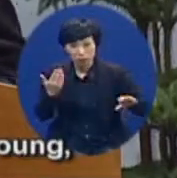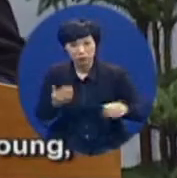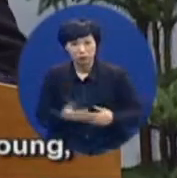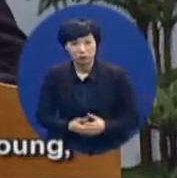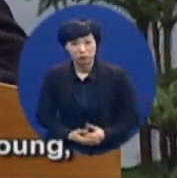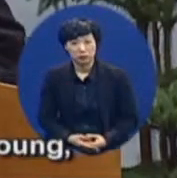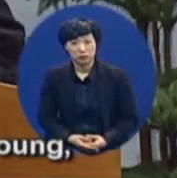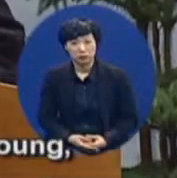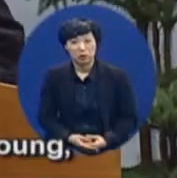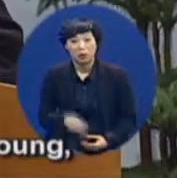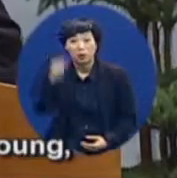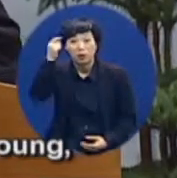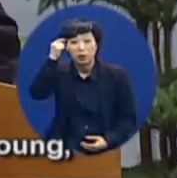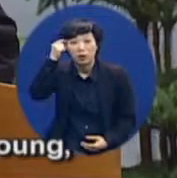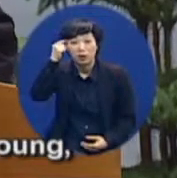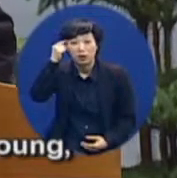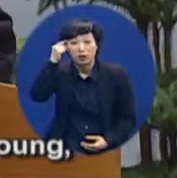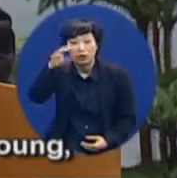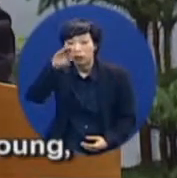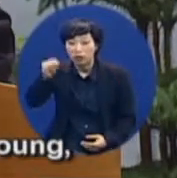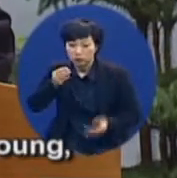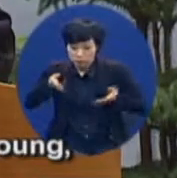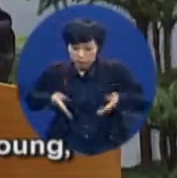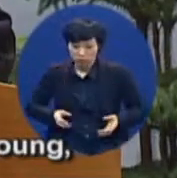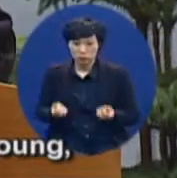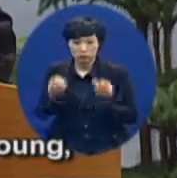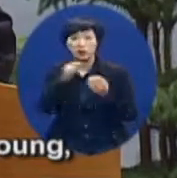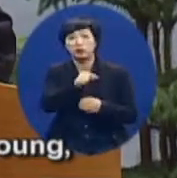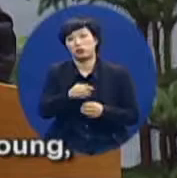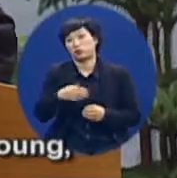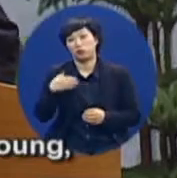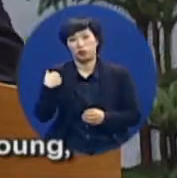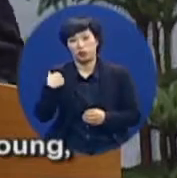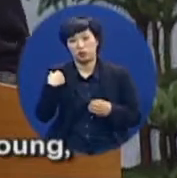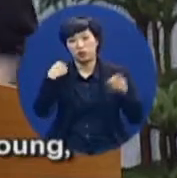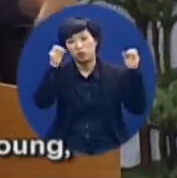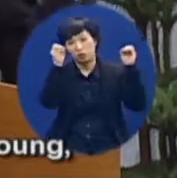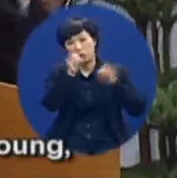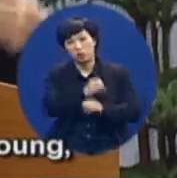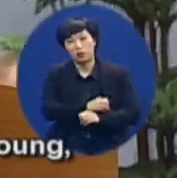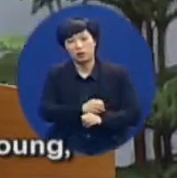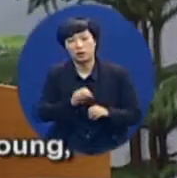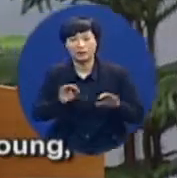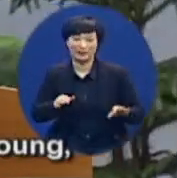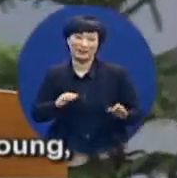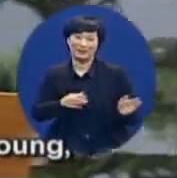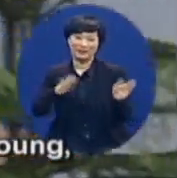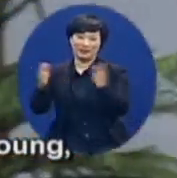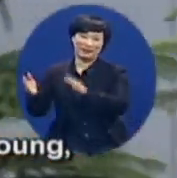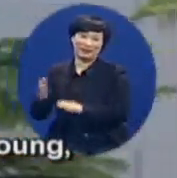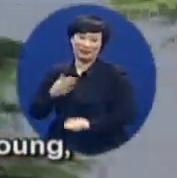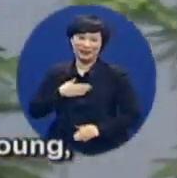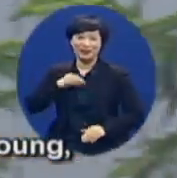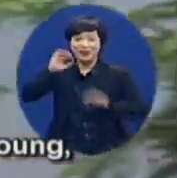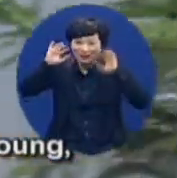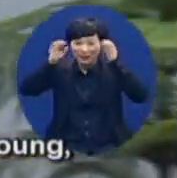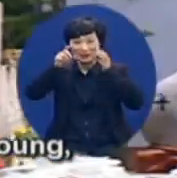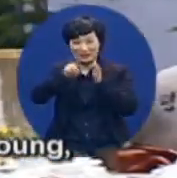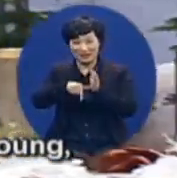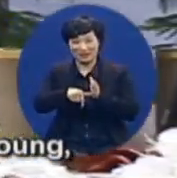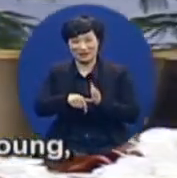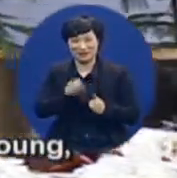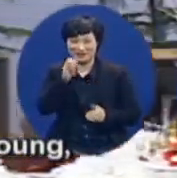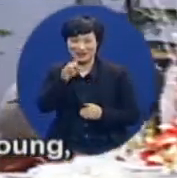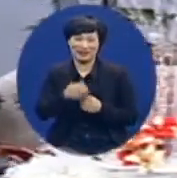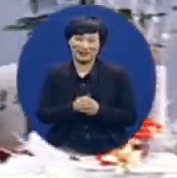극이야 왜 성탄절을 몰라서 그래 제가 어렸을 때